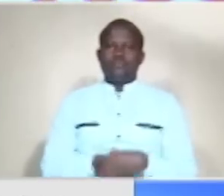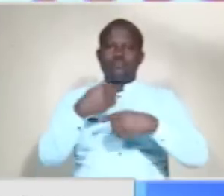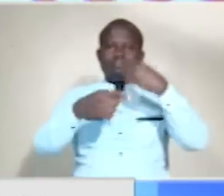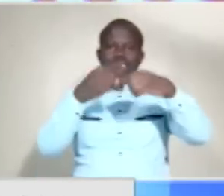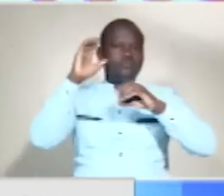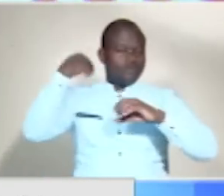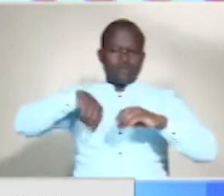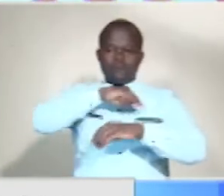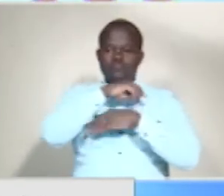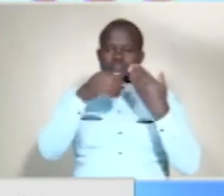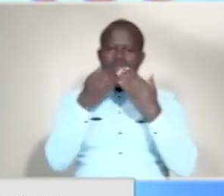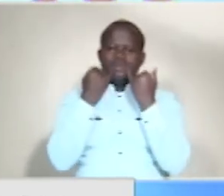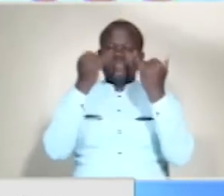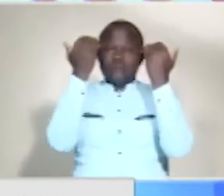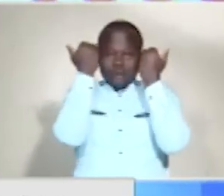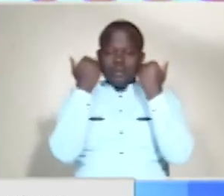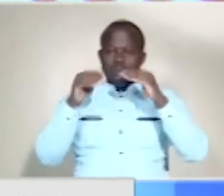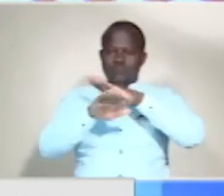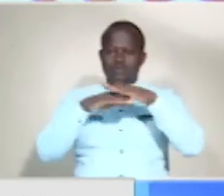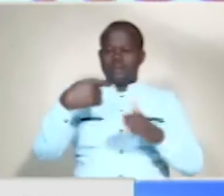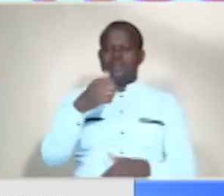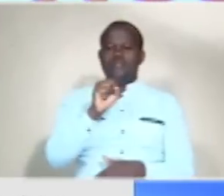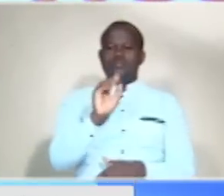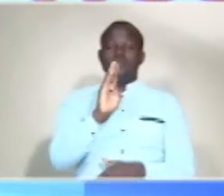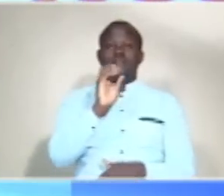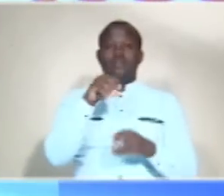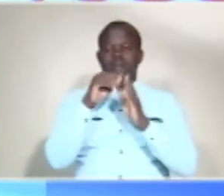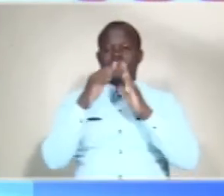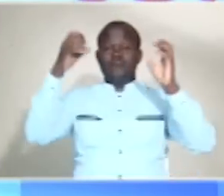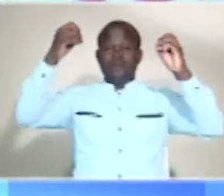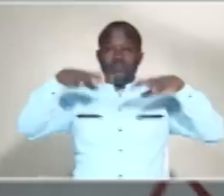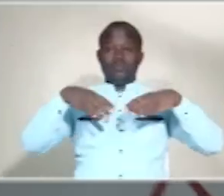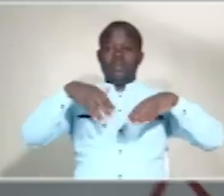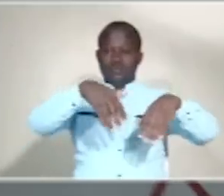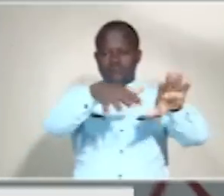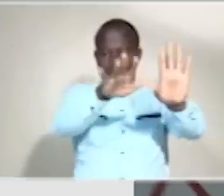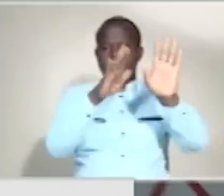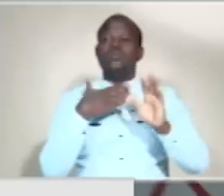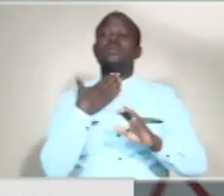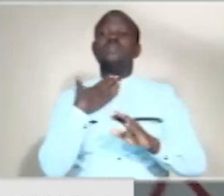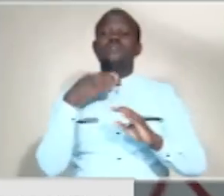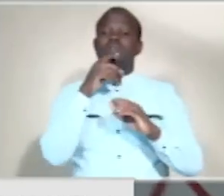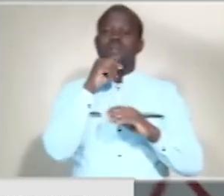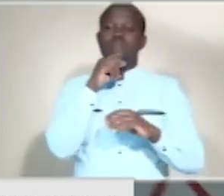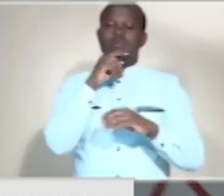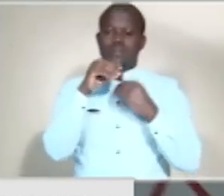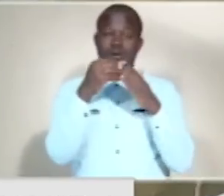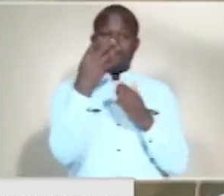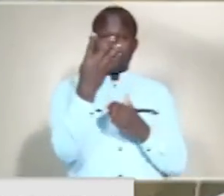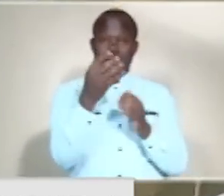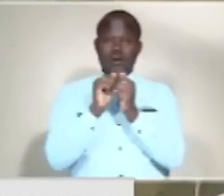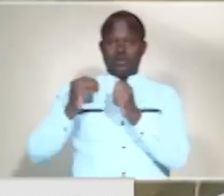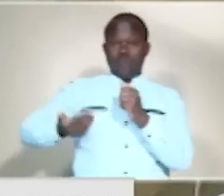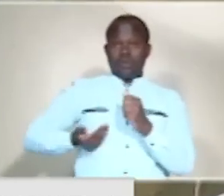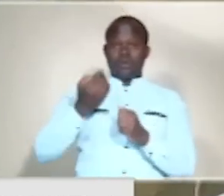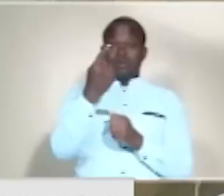Dukomeje amakuru yacu tubabwire ku rukiko rw'ibanze rwa Gasabo mu mujyi wa Kigali rwateye utwatsi icyifuzo cy'abagabo bane n'umugore